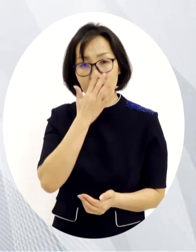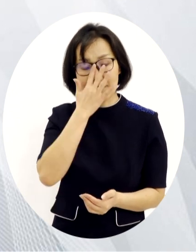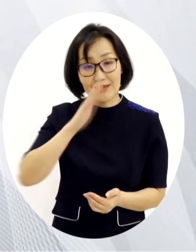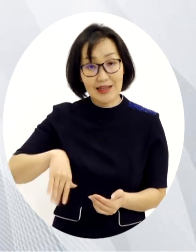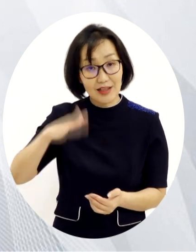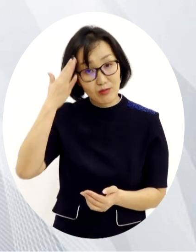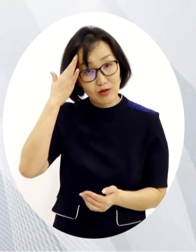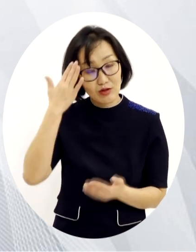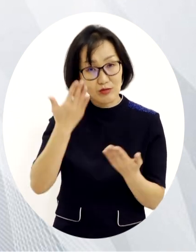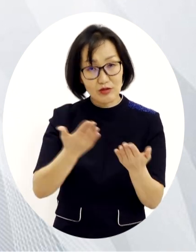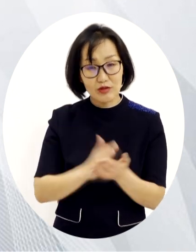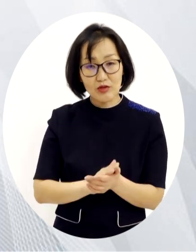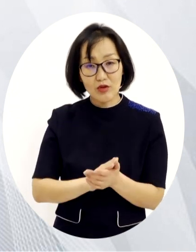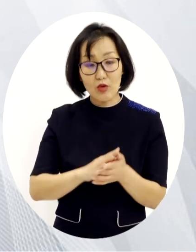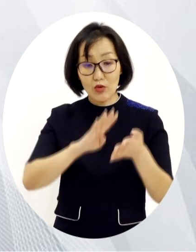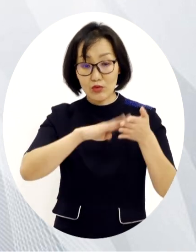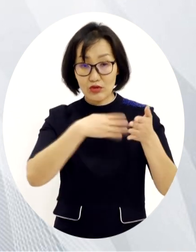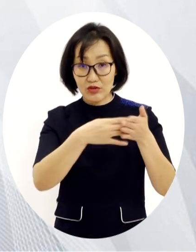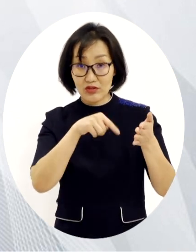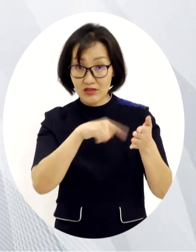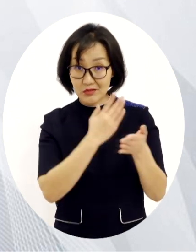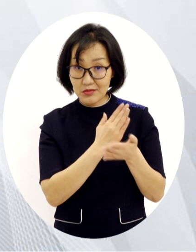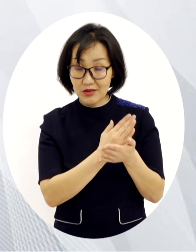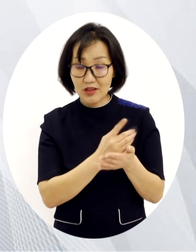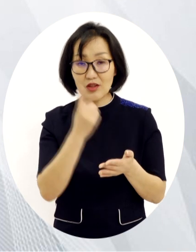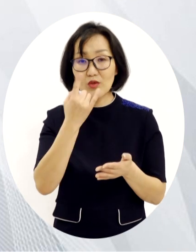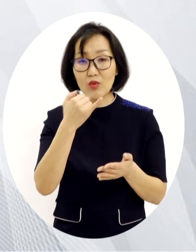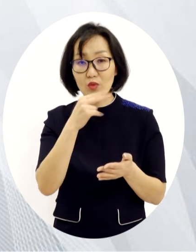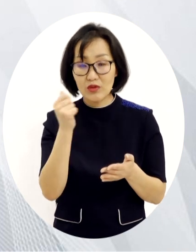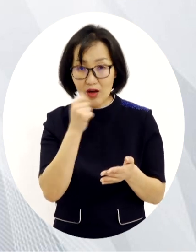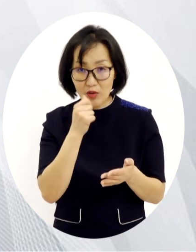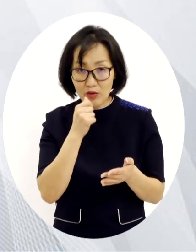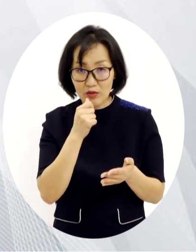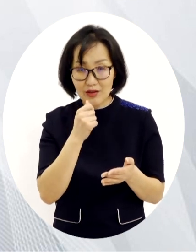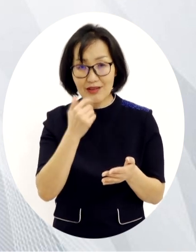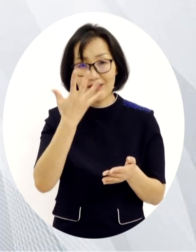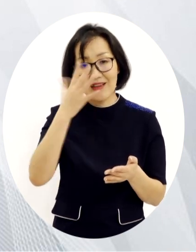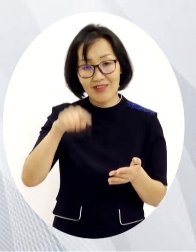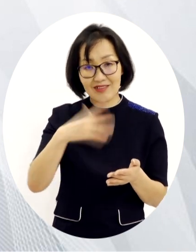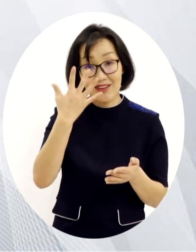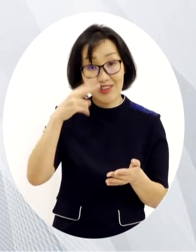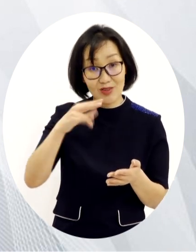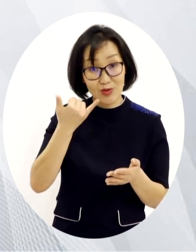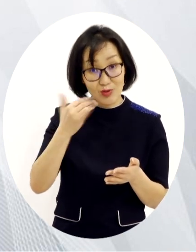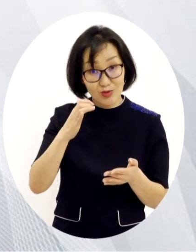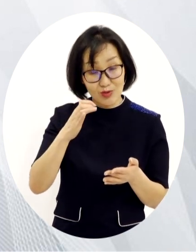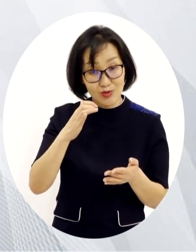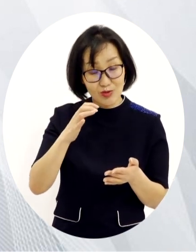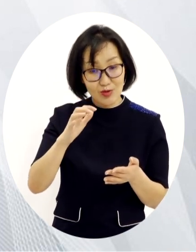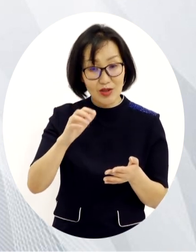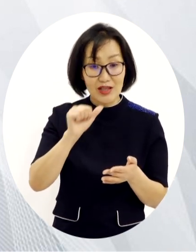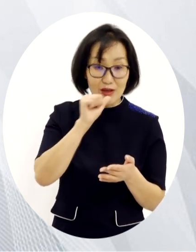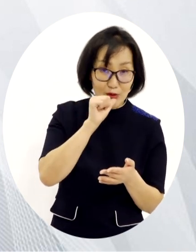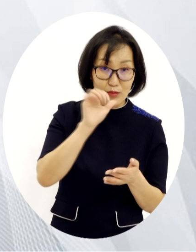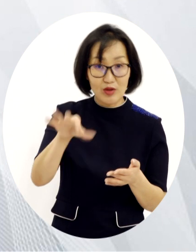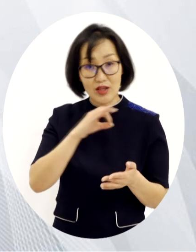За, дараагийн бодлогыг бодъё. Хүснэгтэр өгсөн байна. 1 удаа угаахад 5.5 литр ус яах вэ? Хэрэглэх